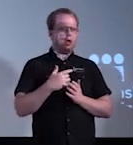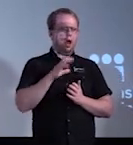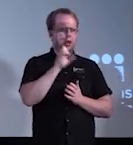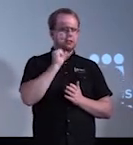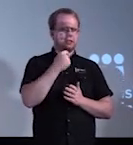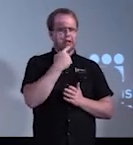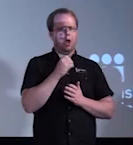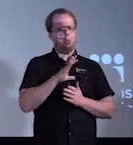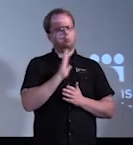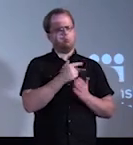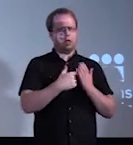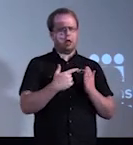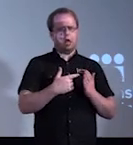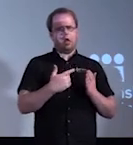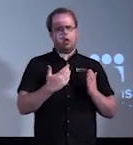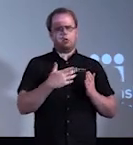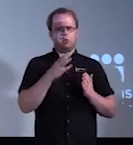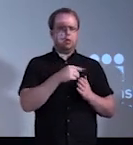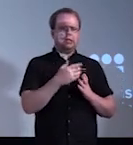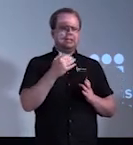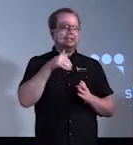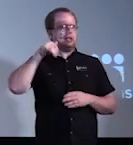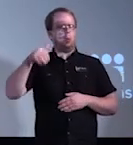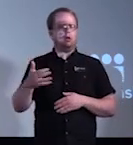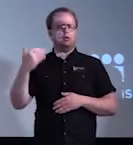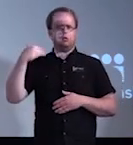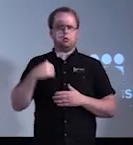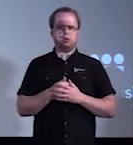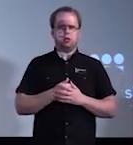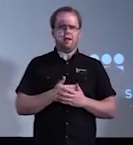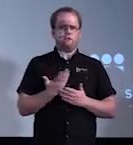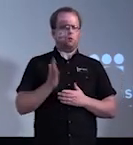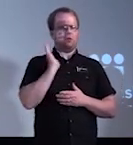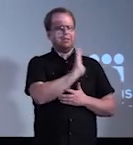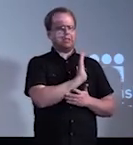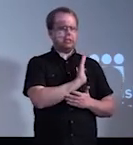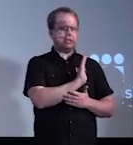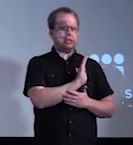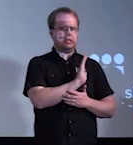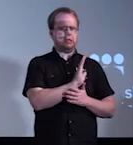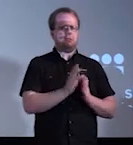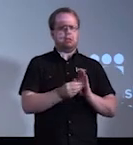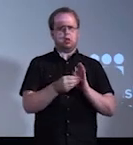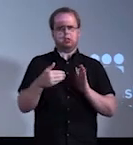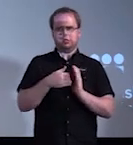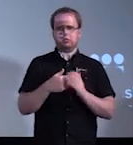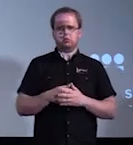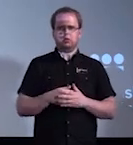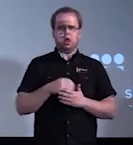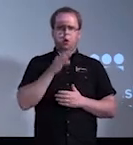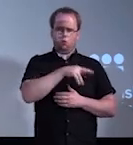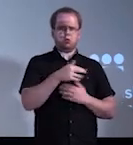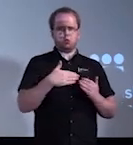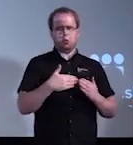I filmhistorien. Vad ska de minnas av dig som kulturminister? Vilket var ditt bidrag till? Hon gjorde det som